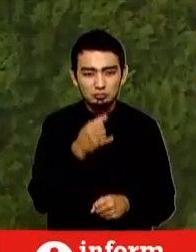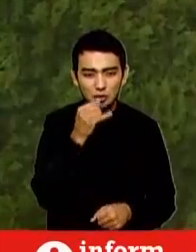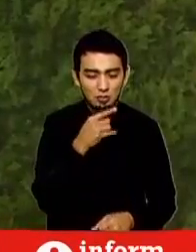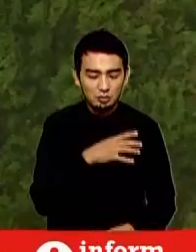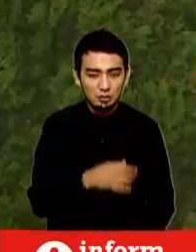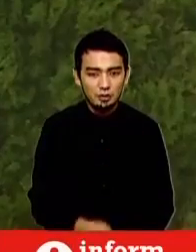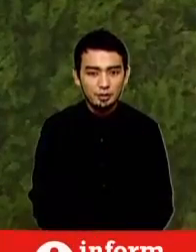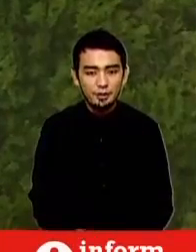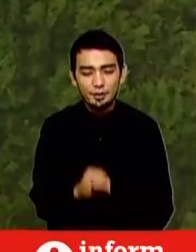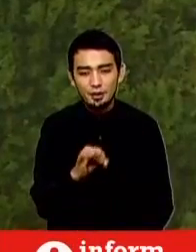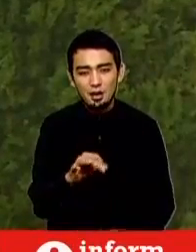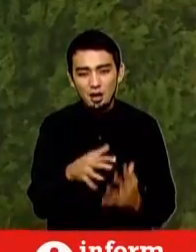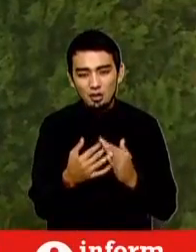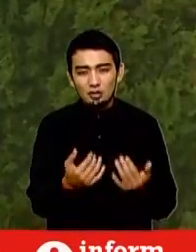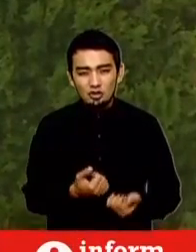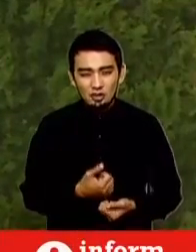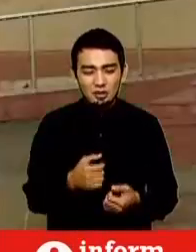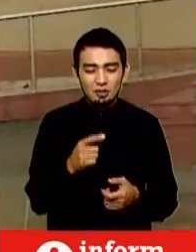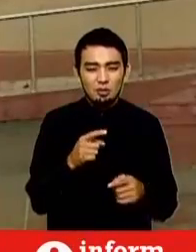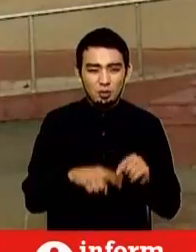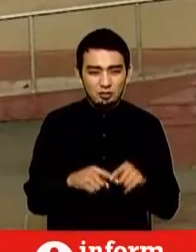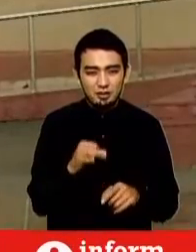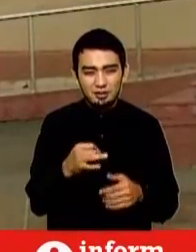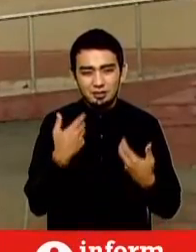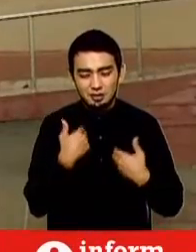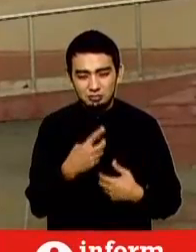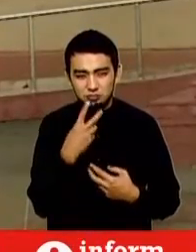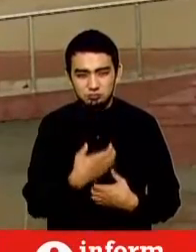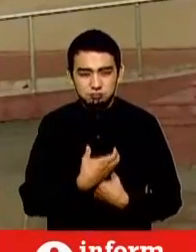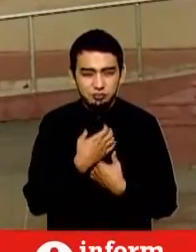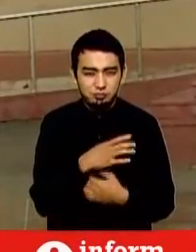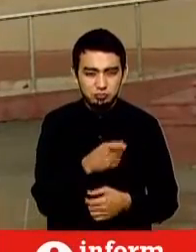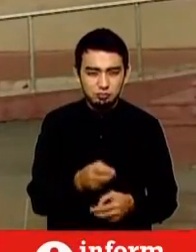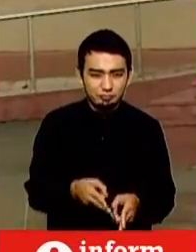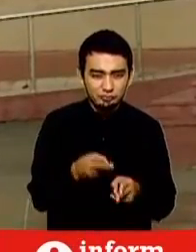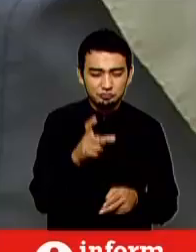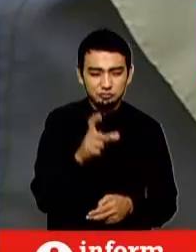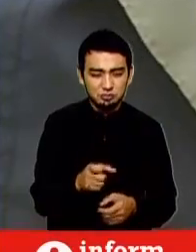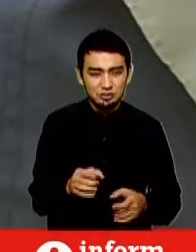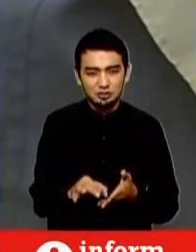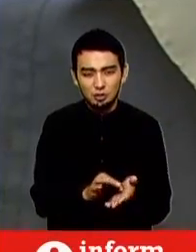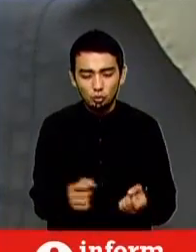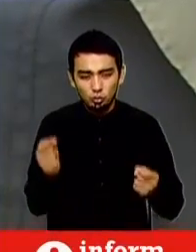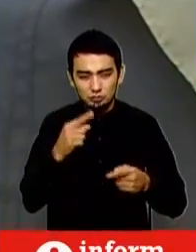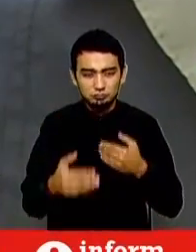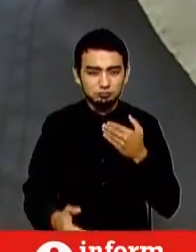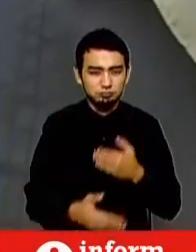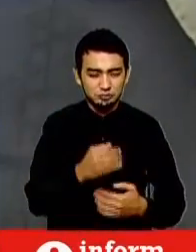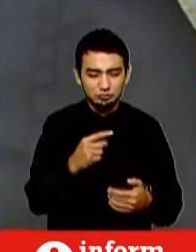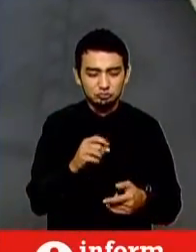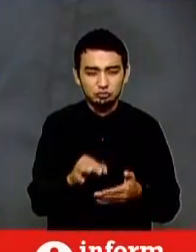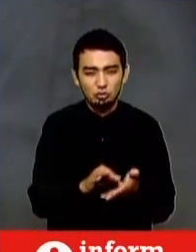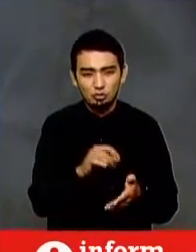Ауыр қаза ауылдастар мен марқұмның сыныптас достарының қабырғасын қайыстырып отыр. Олар қылмыскерді ертерек анықтап, тиісті жазасын алуын талап етеді.